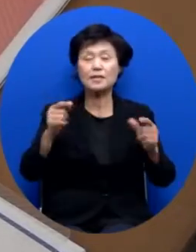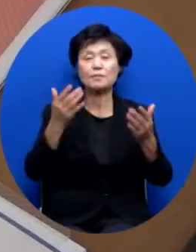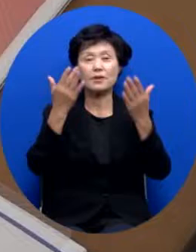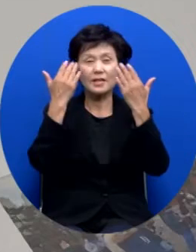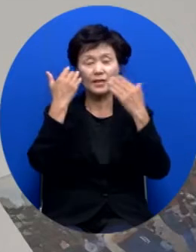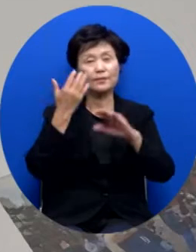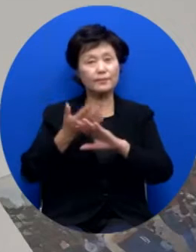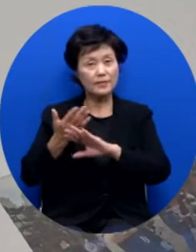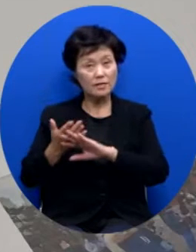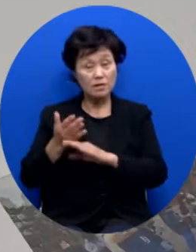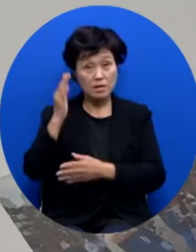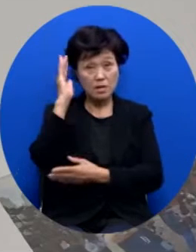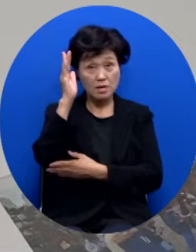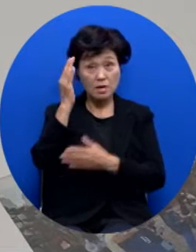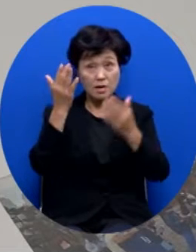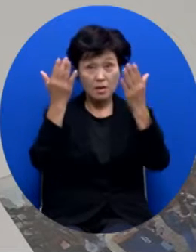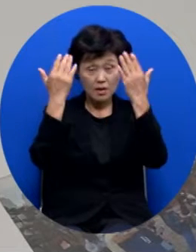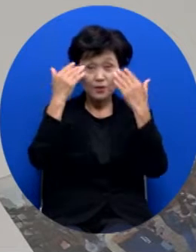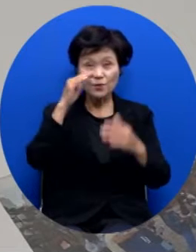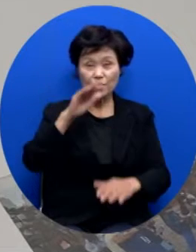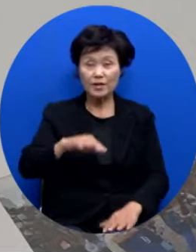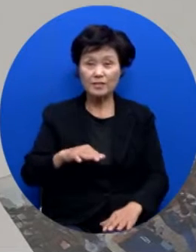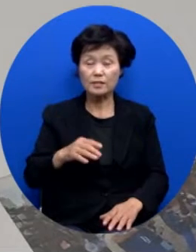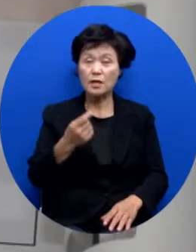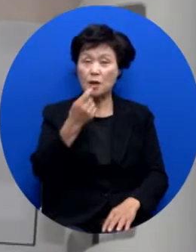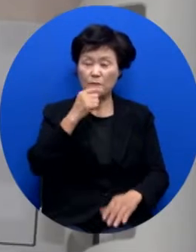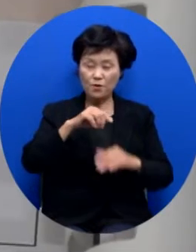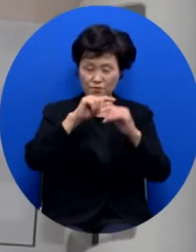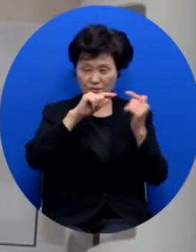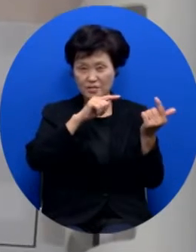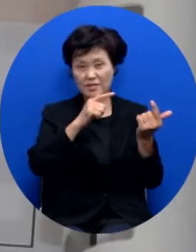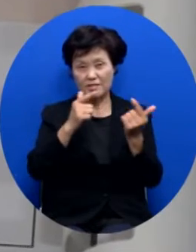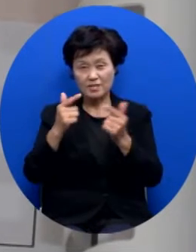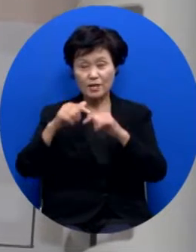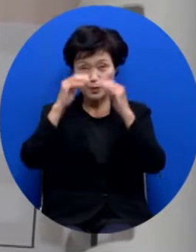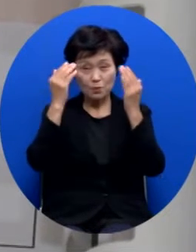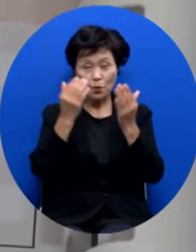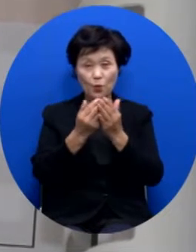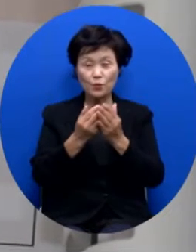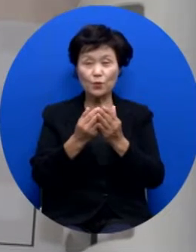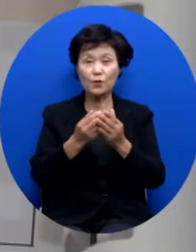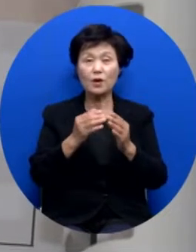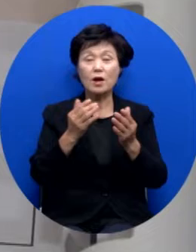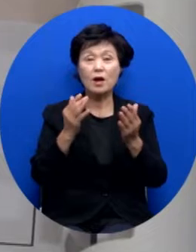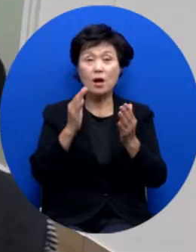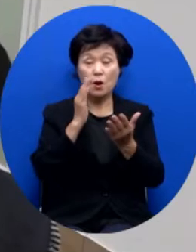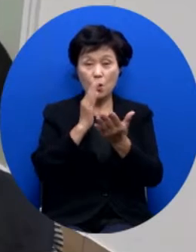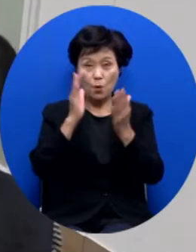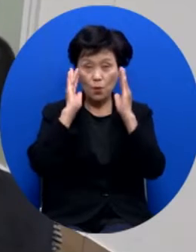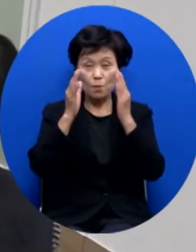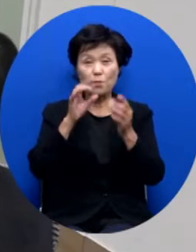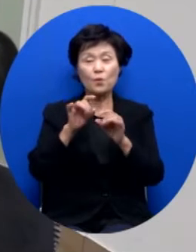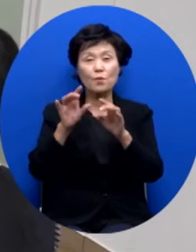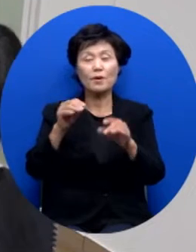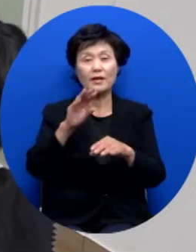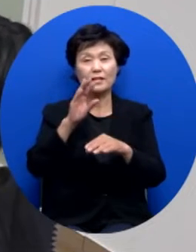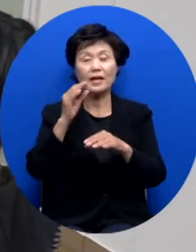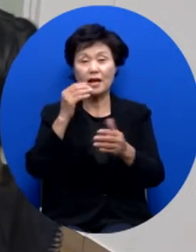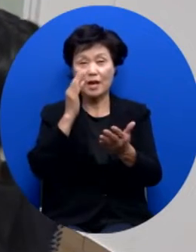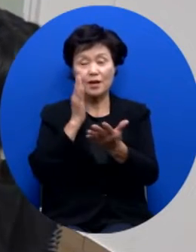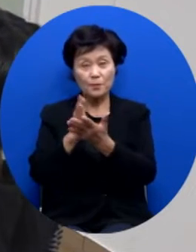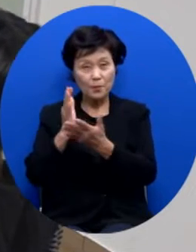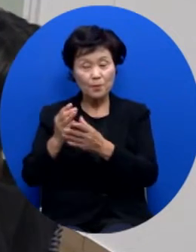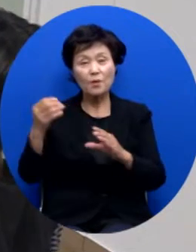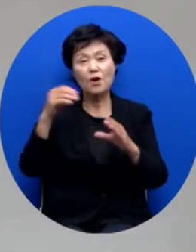달리 이야기 학교는 커리큘럼 전체의 다양하게 적용하고 있습니다 이웃과 지역사회를 돕기